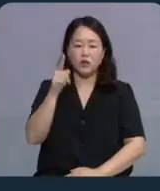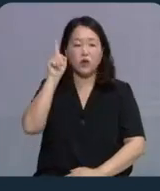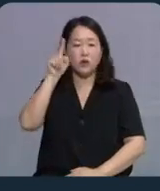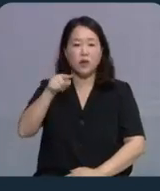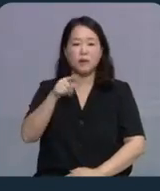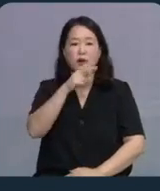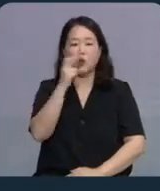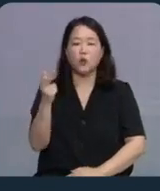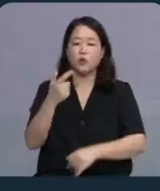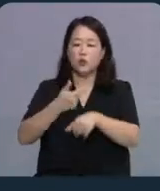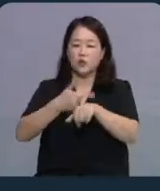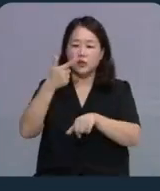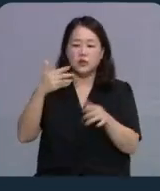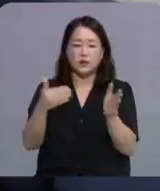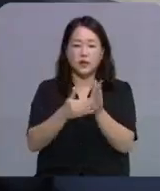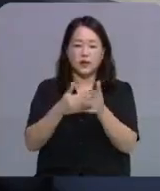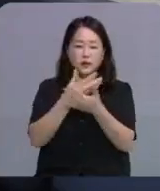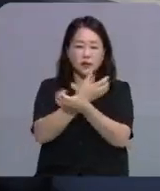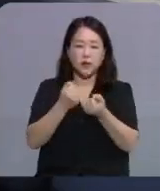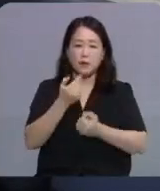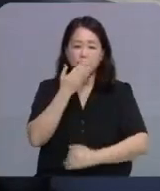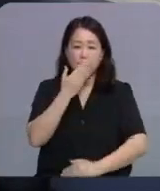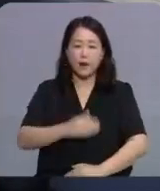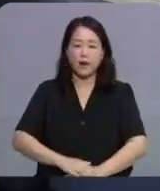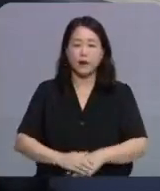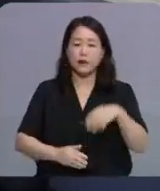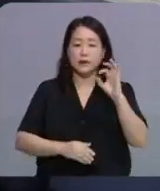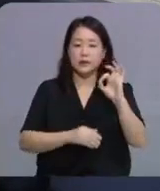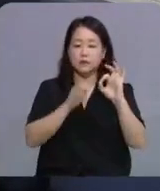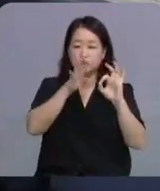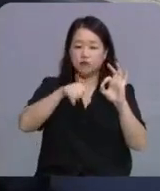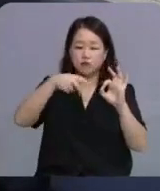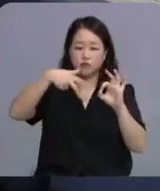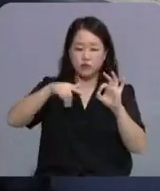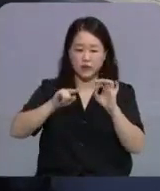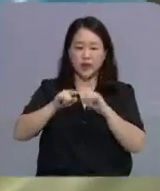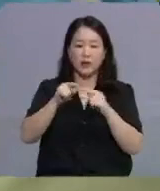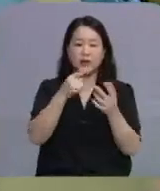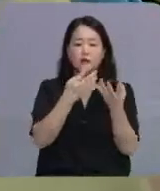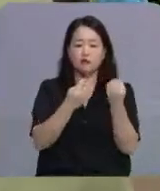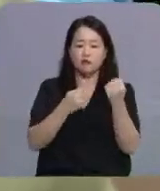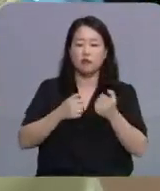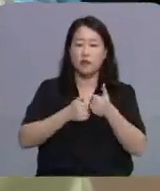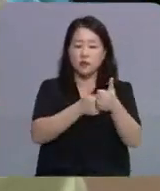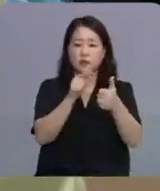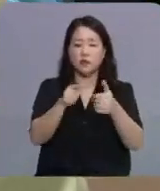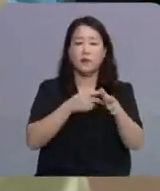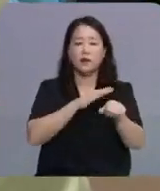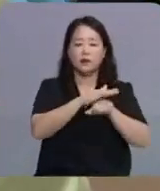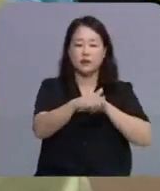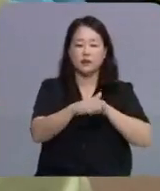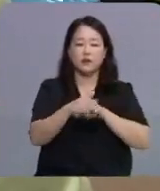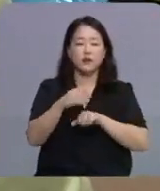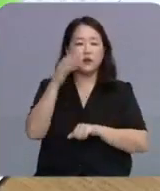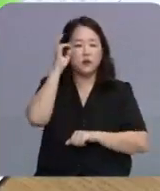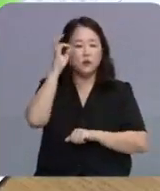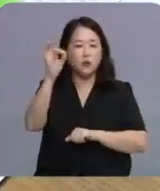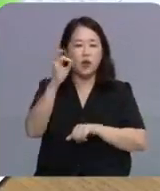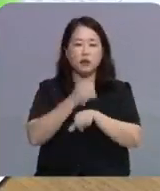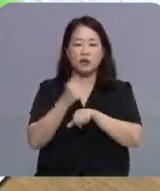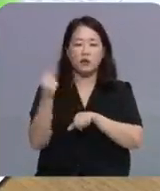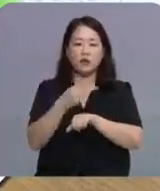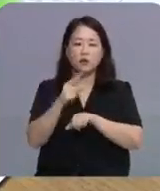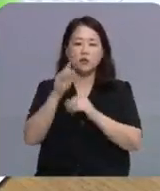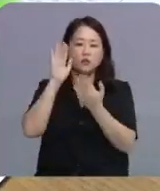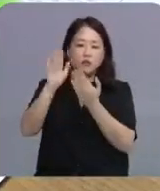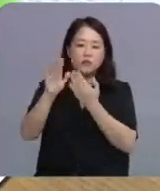예약할 수 있습니다 10부 재 방식은 오는 18일까지 10일 동안 적용되고 이후 사흘 동안 추가